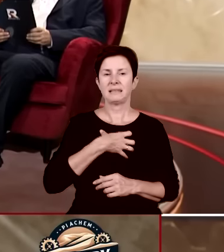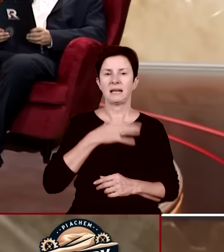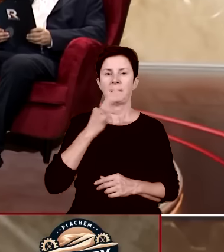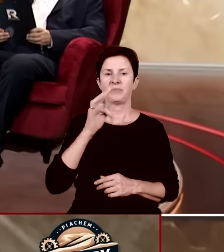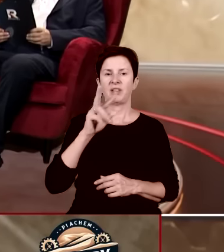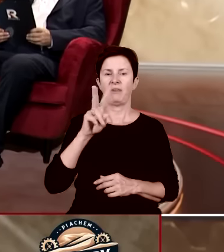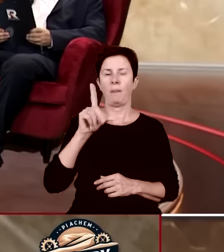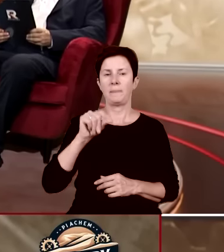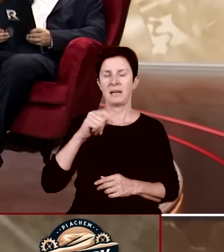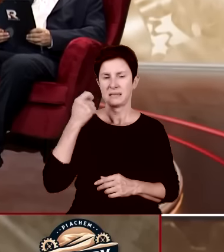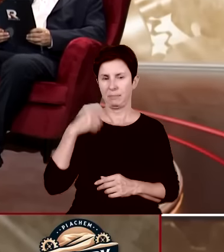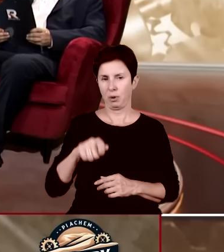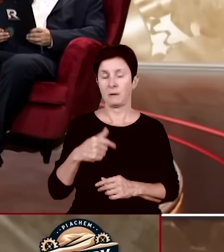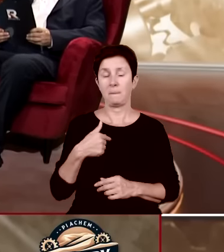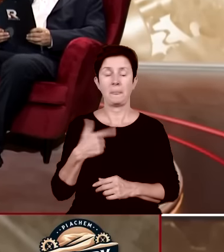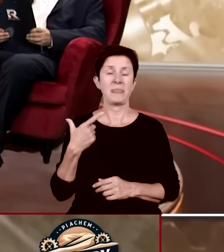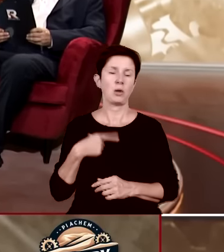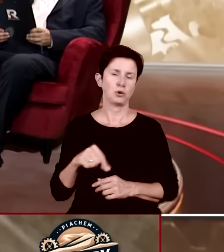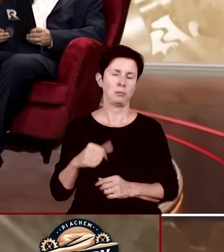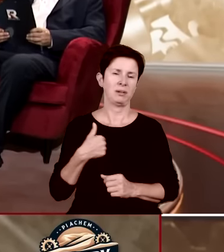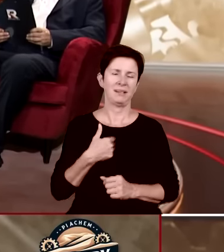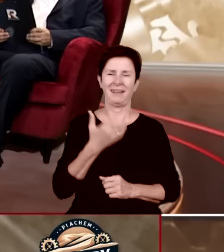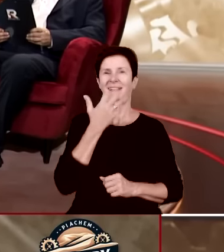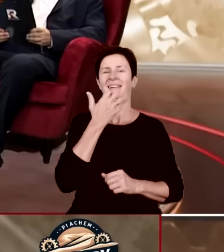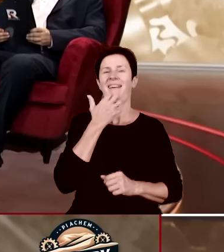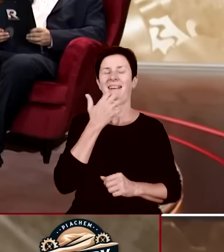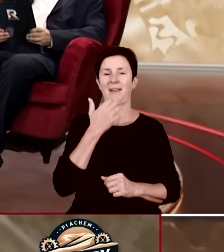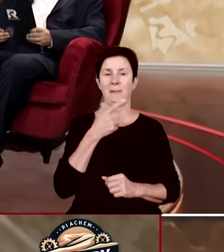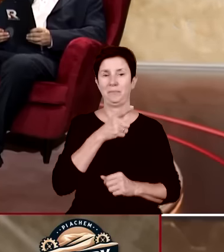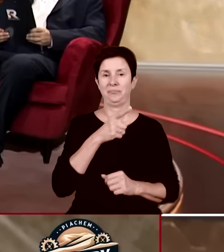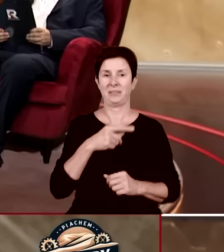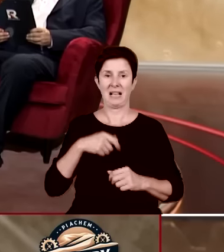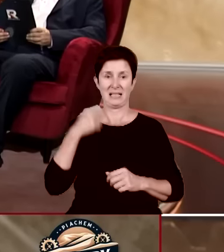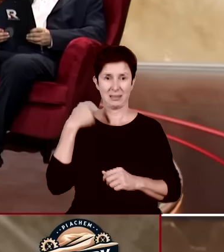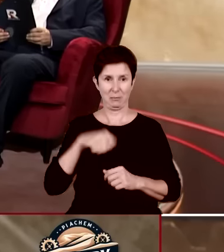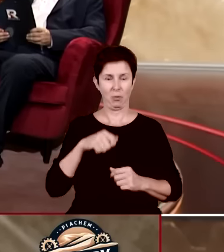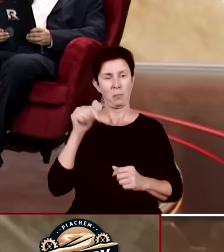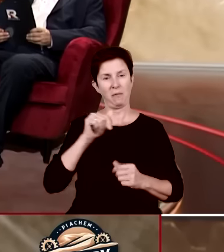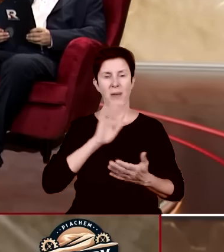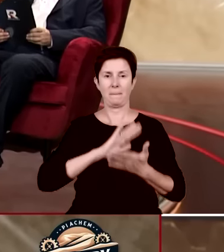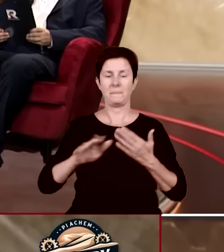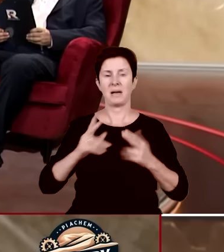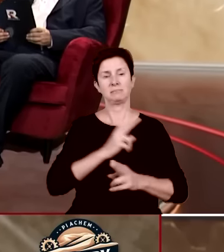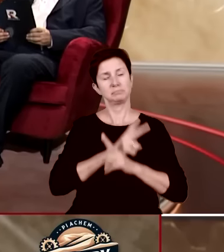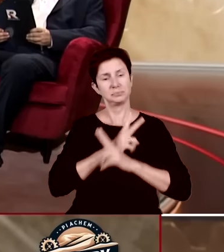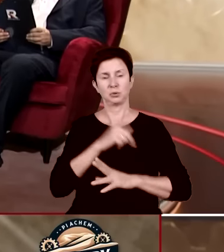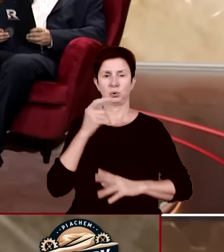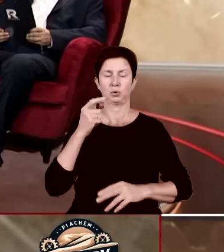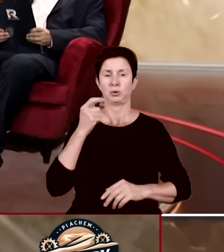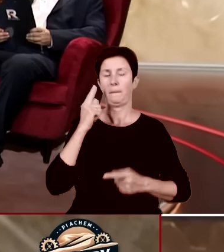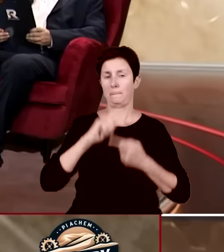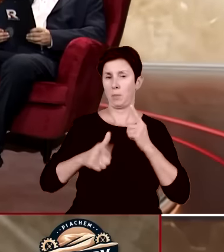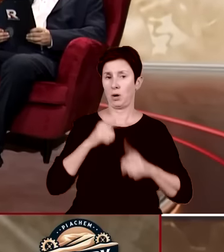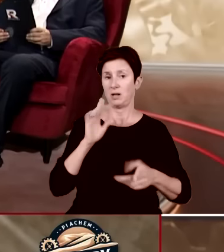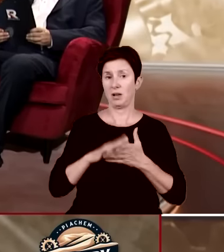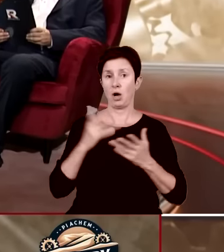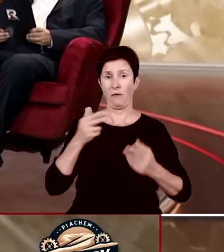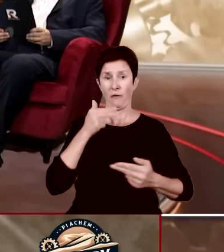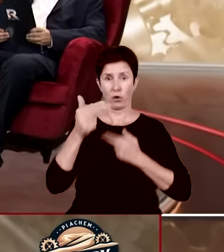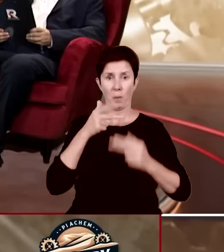mnie osobiście bardzo bawi odpolitycznianie redakcji sportowej, bo rozumiem, że w sporcie, w komentarzach sportowych też tej